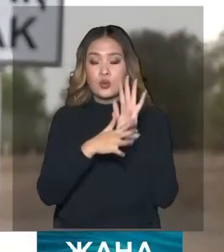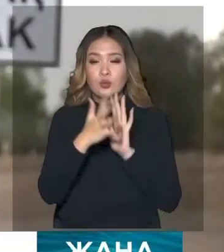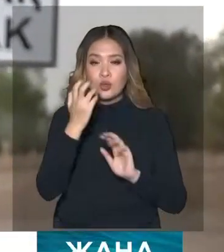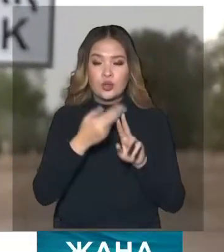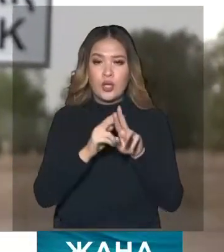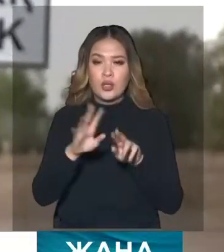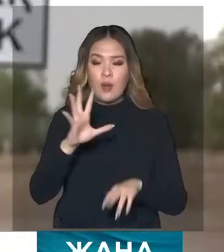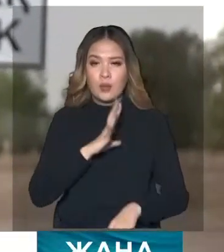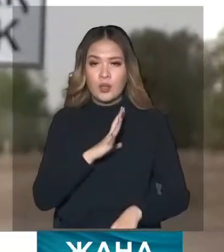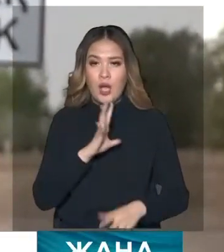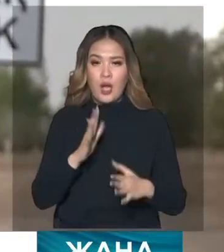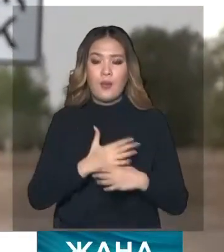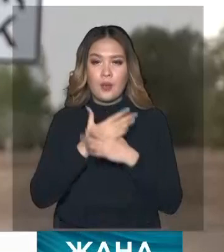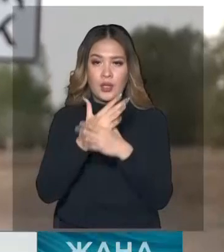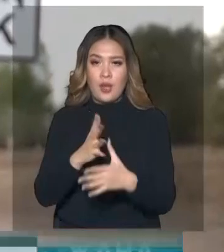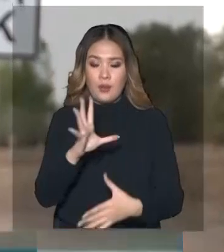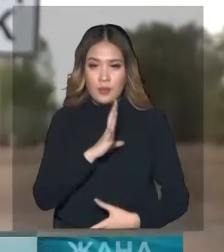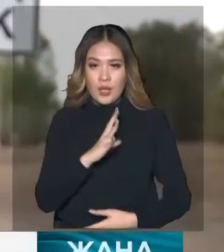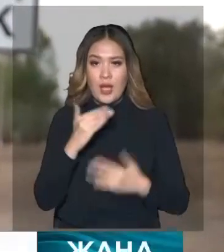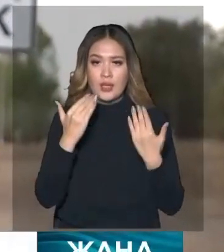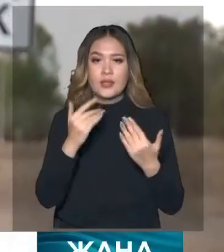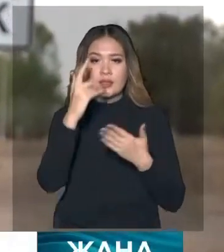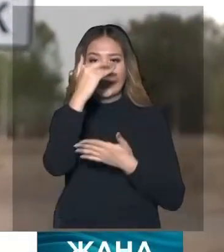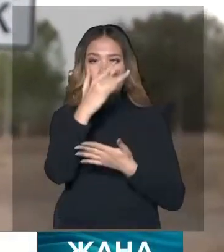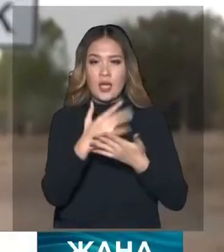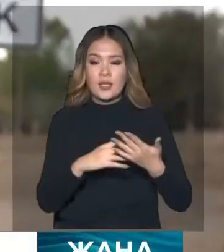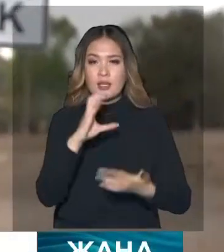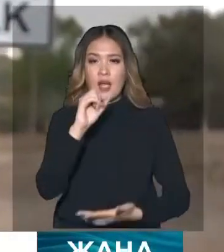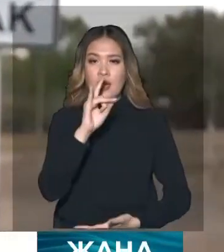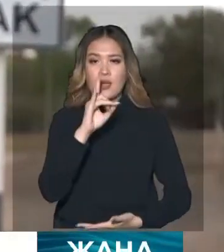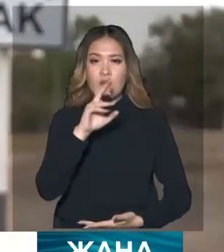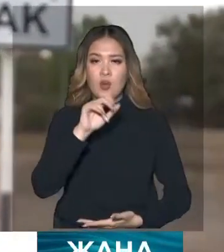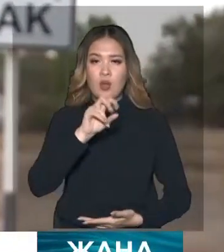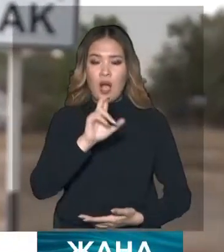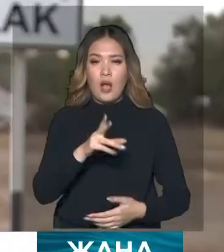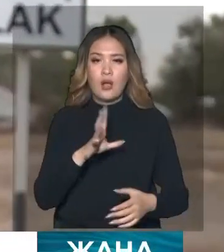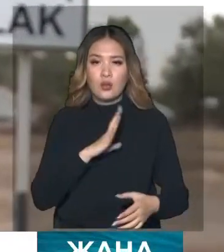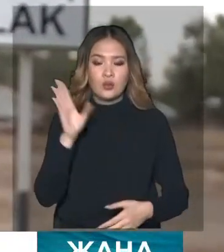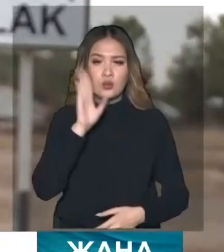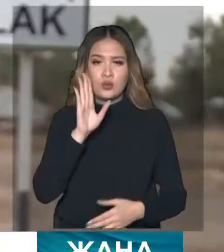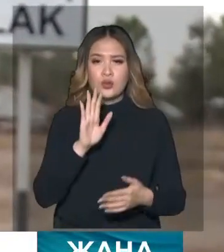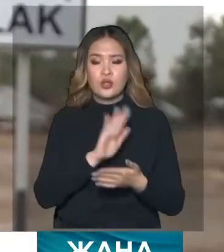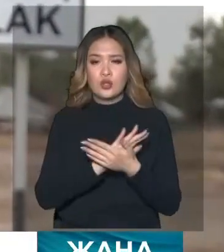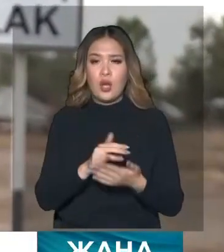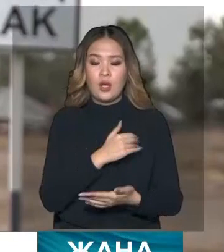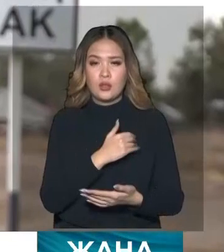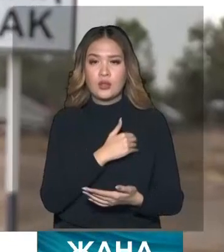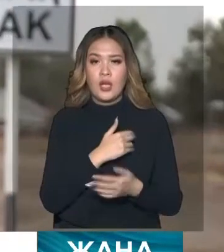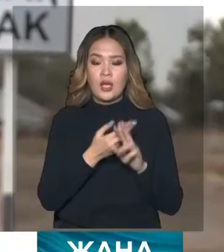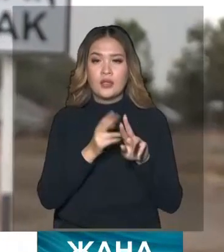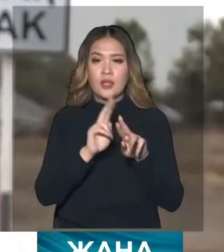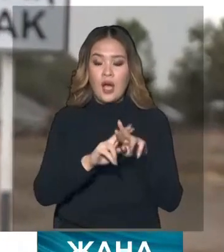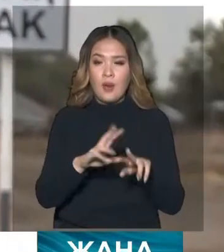биыл қаражат бөлінді. Енді осы тізімдегі Сарыбұлақ ауылының тұрғындары да ауыз судың азабынан арылып, тіршілік